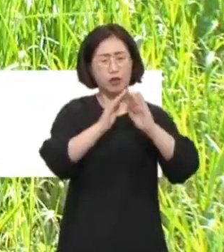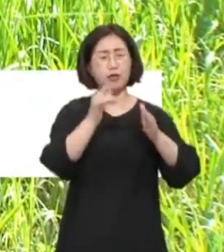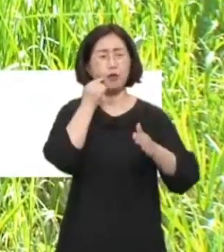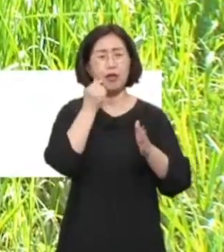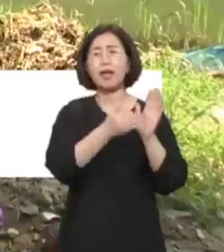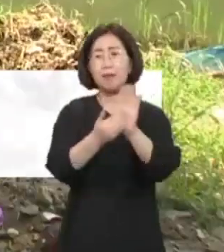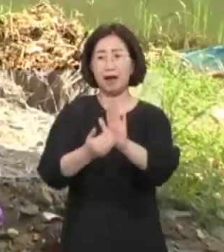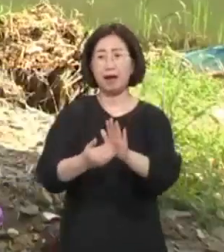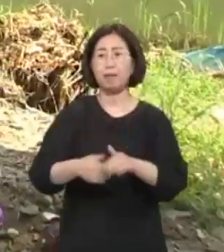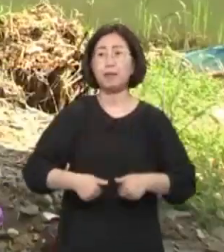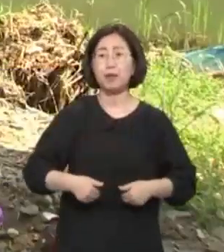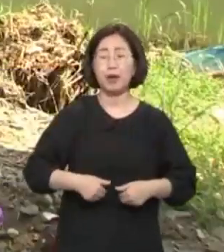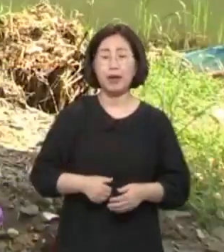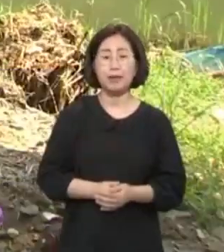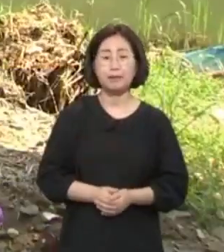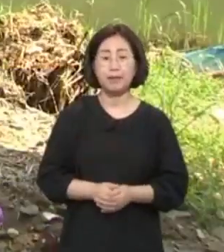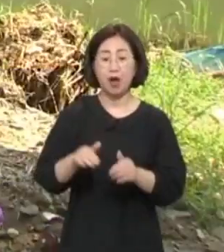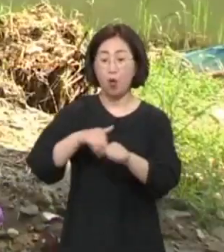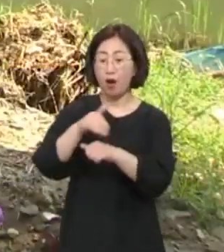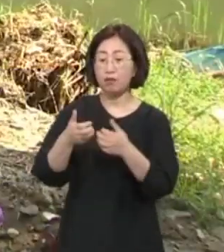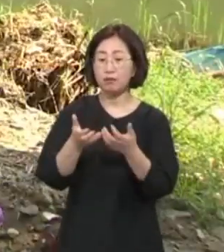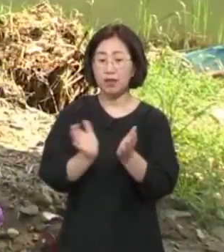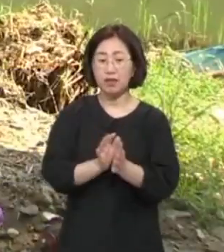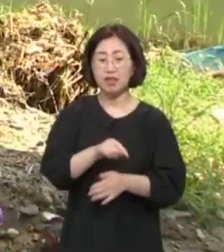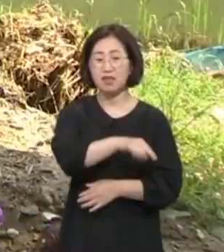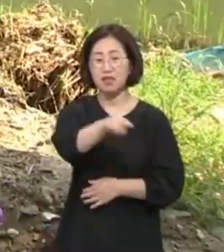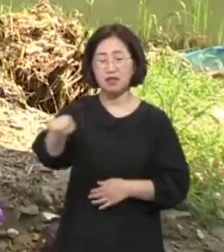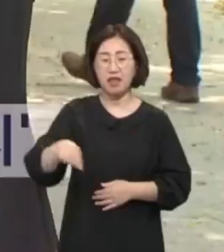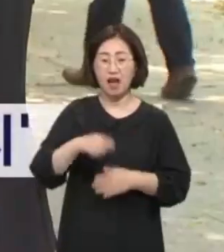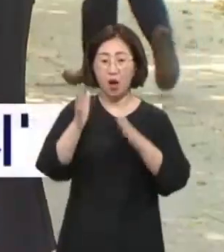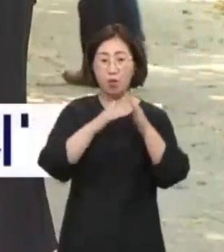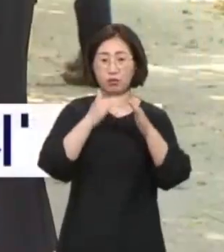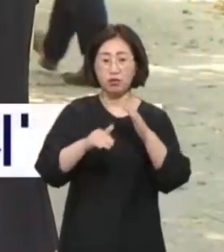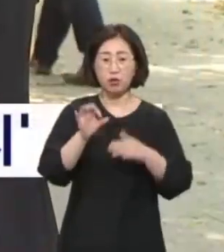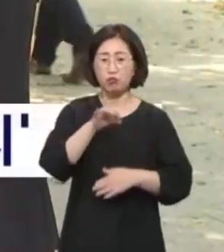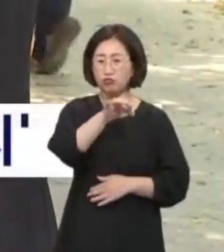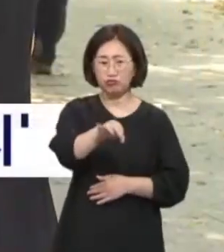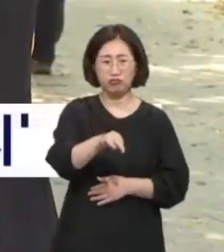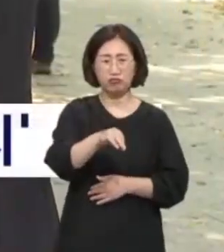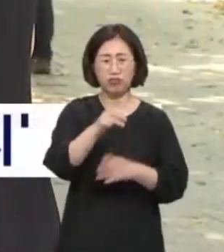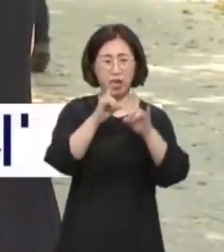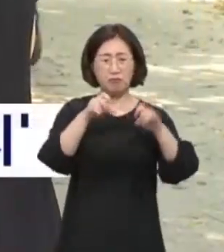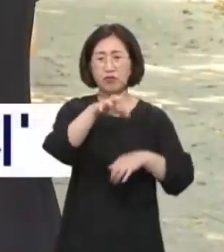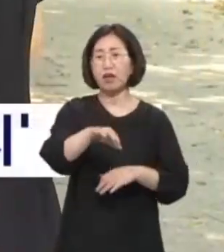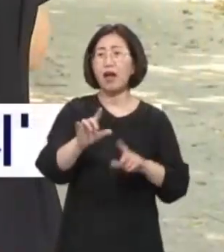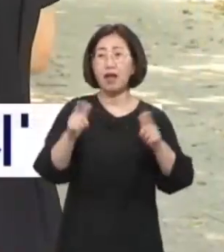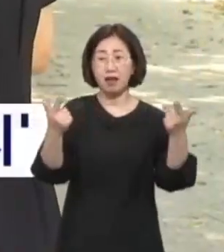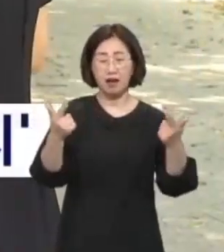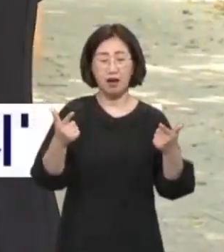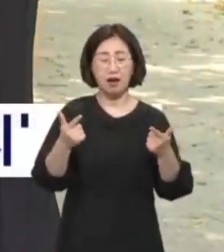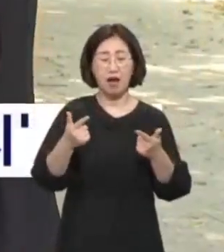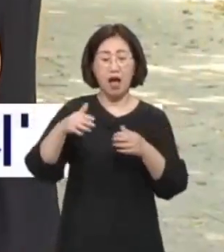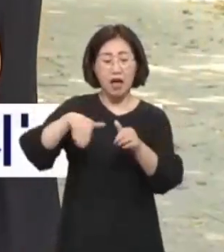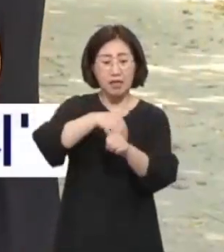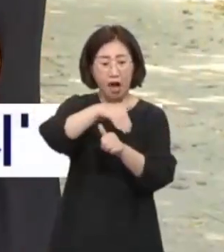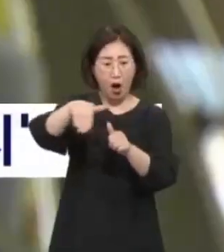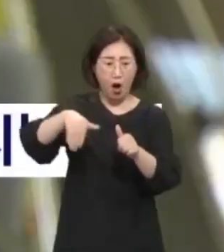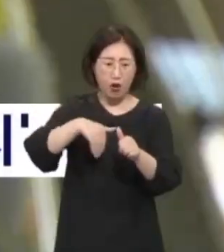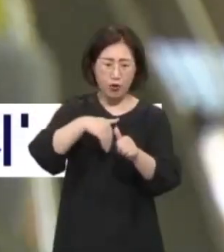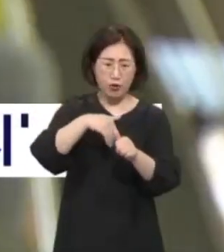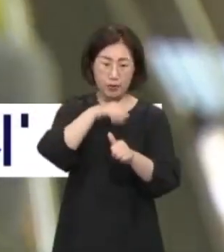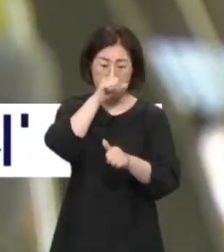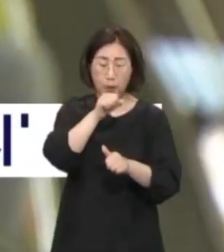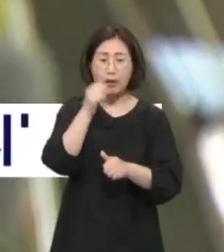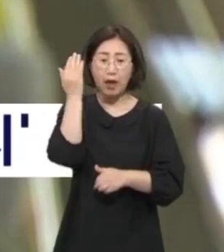해제한다는 얘기요. 환경단체는 이 일대가 공식적인 캠핑장이 아닌데다 생태환경이 좋은